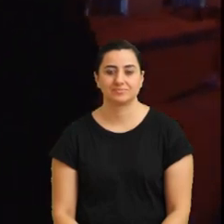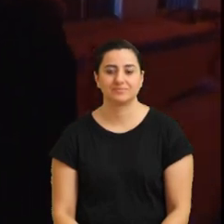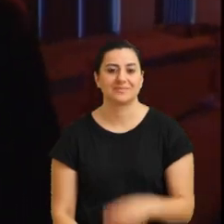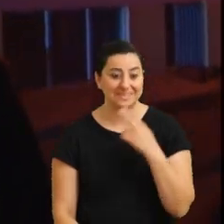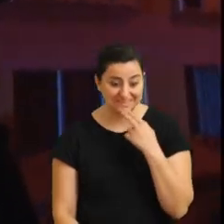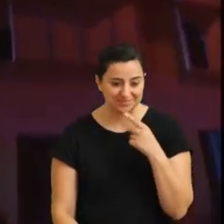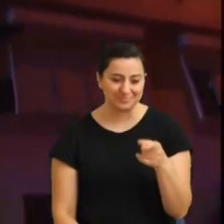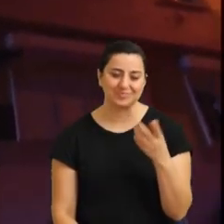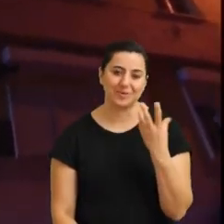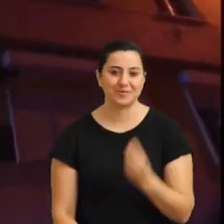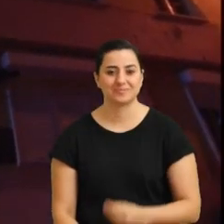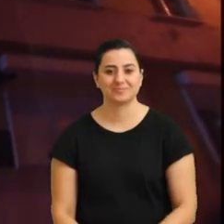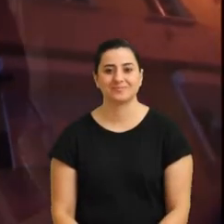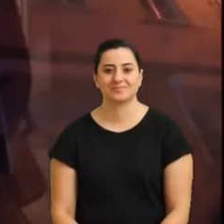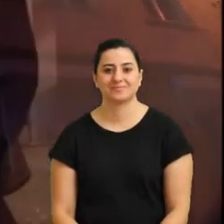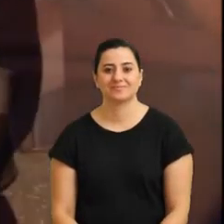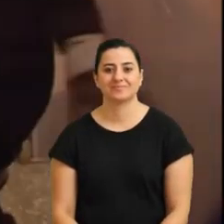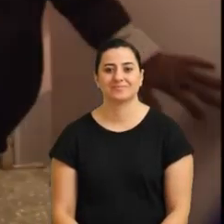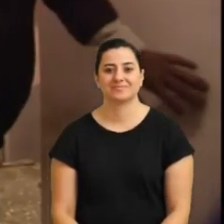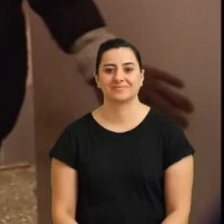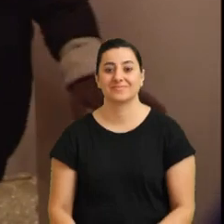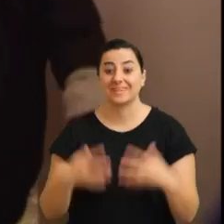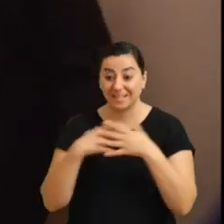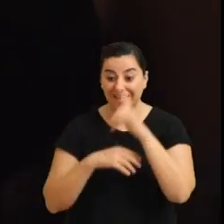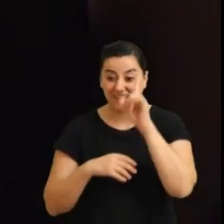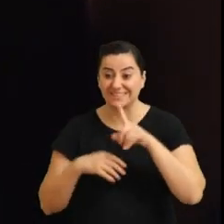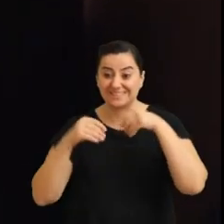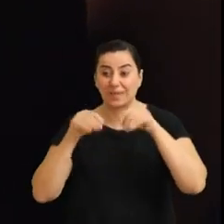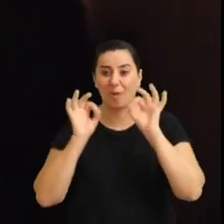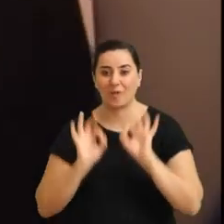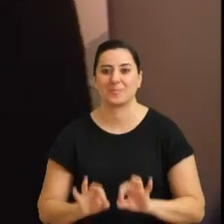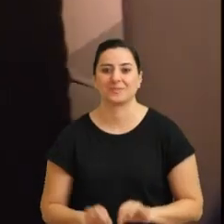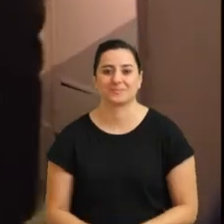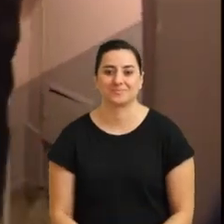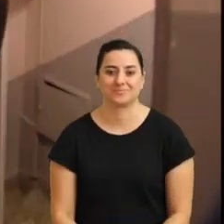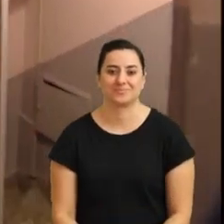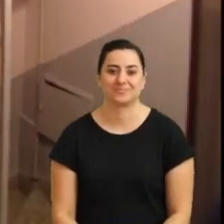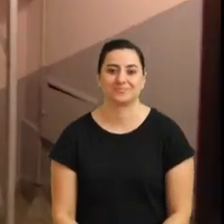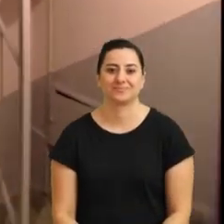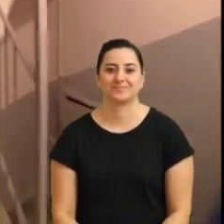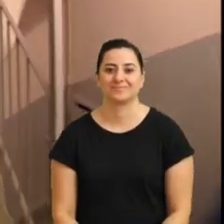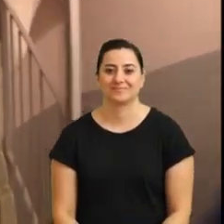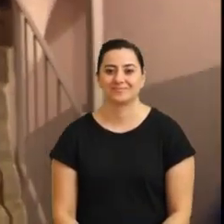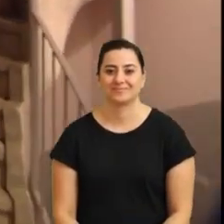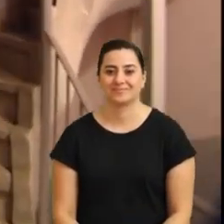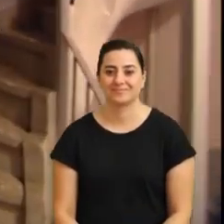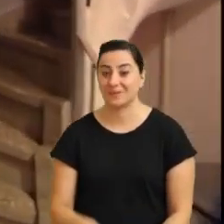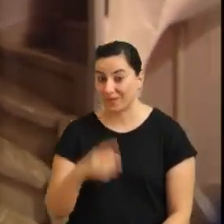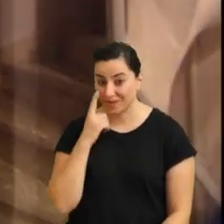Kızını seçtin. Hadi öyle olsun. Gecemin ilk satışını yapıyorum efendim. Gördüğünüz